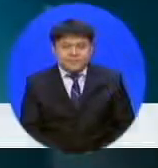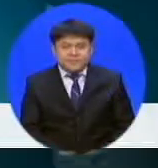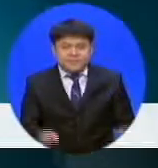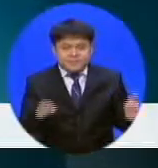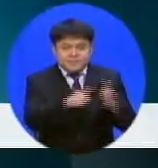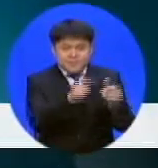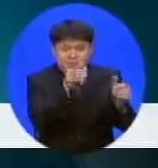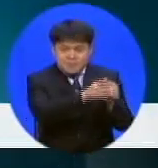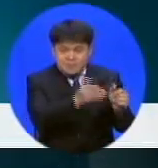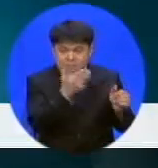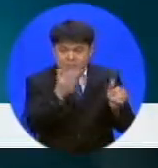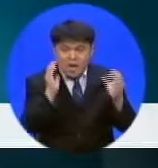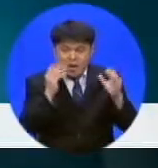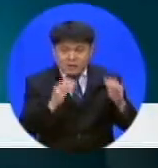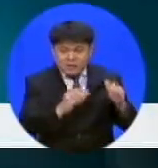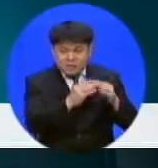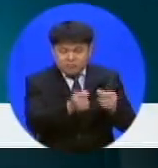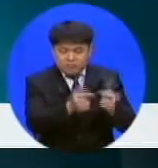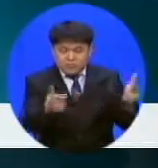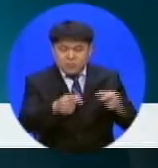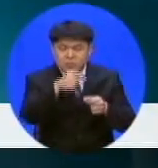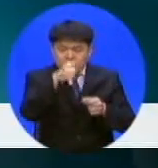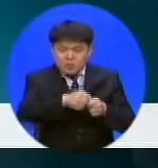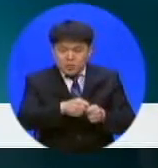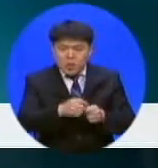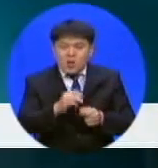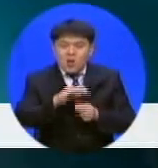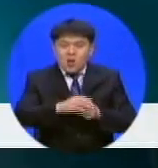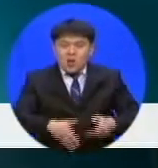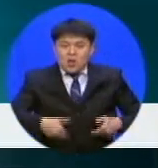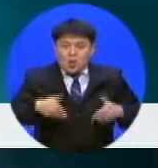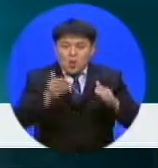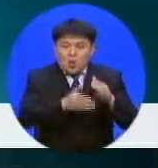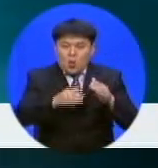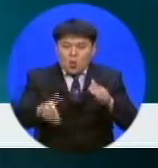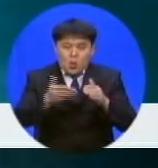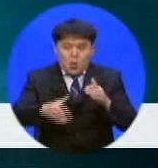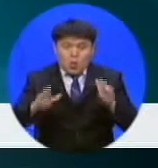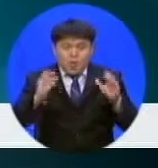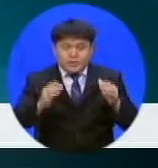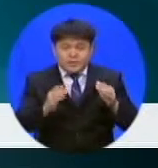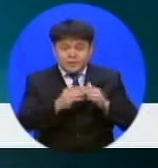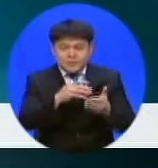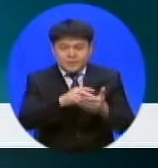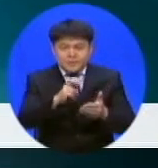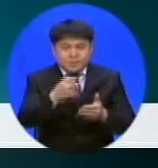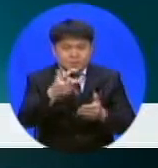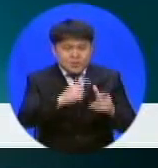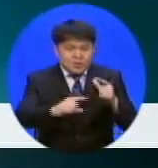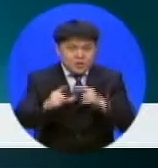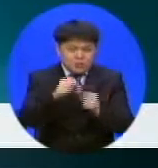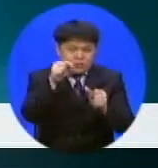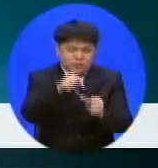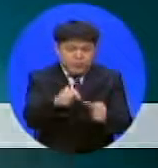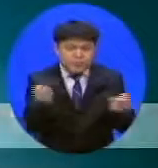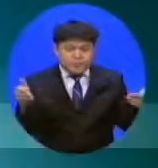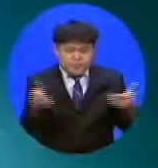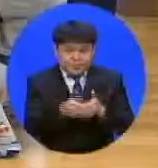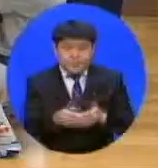믿고 맡길 수 있는 어린이집을 확충하기 위해 경상남도가 공공형 어린이집 27곳을 추가로